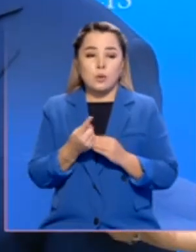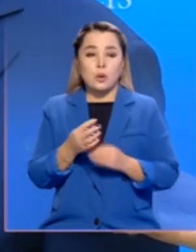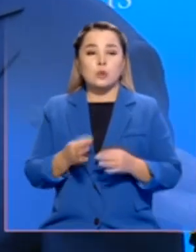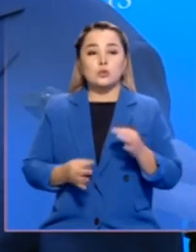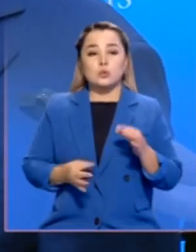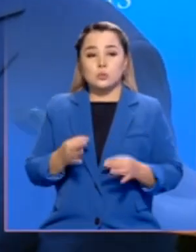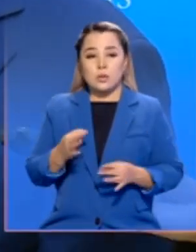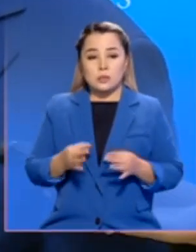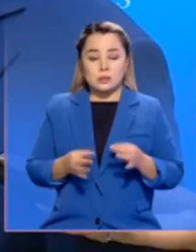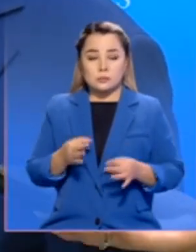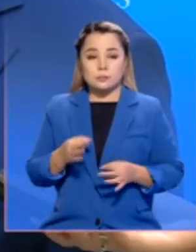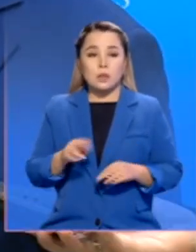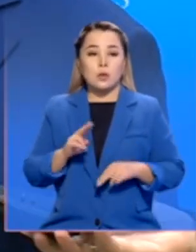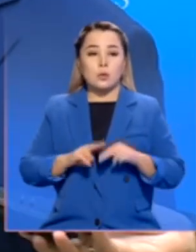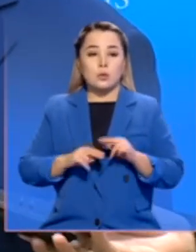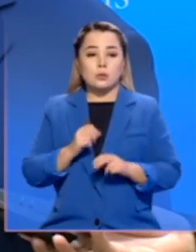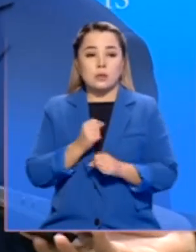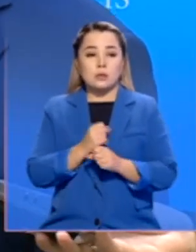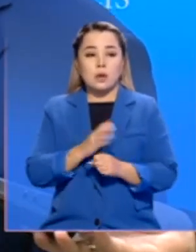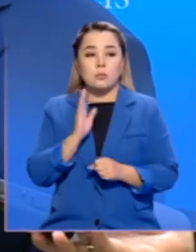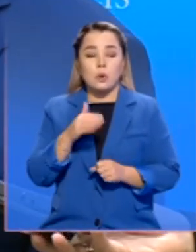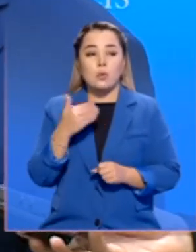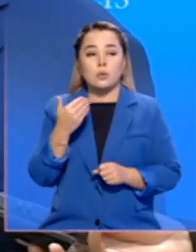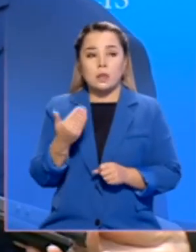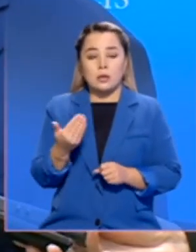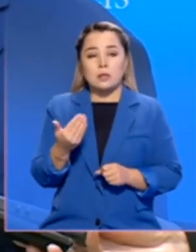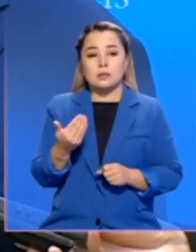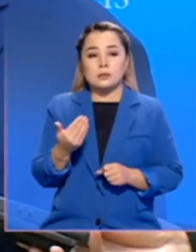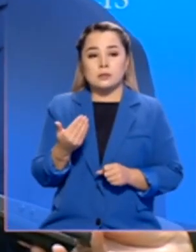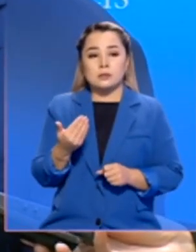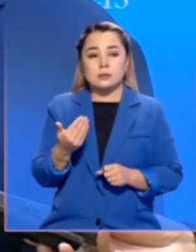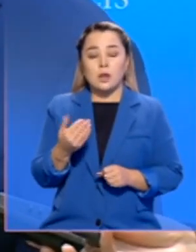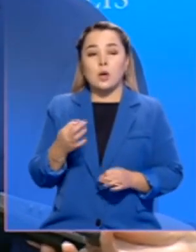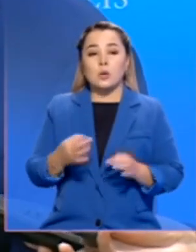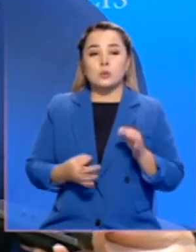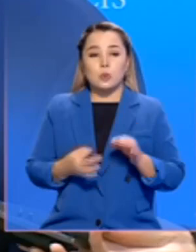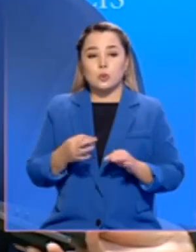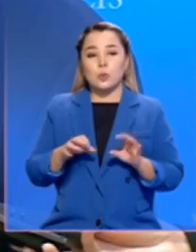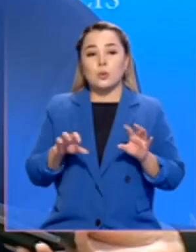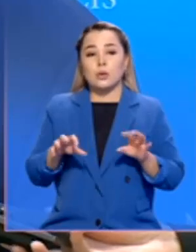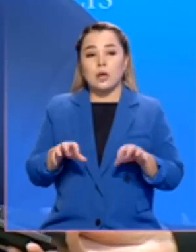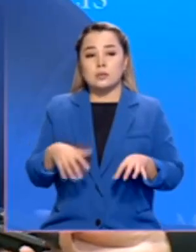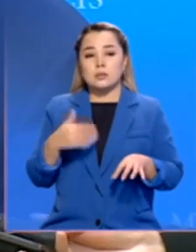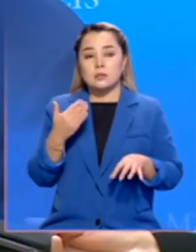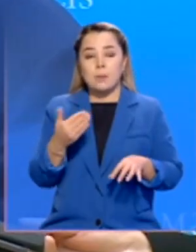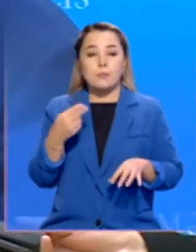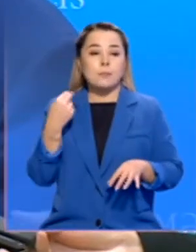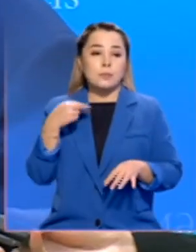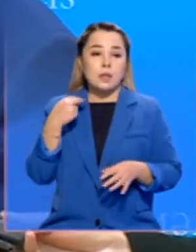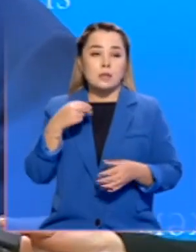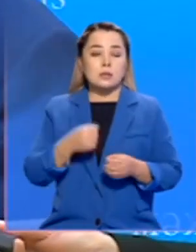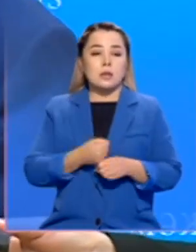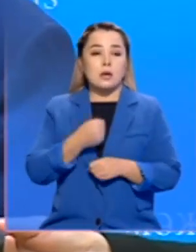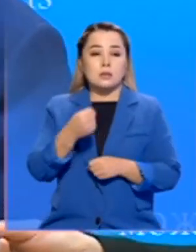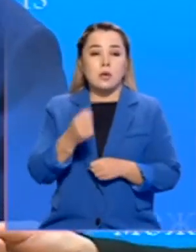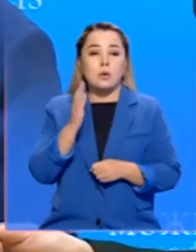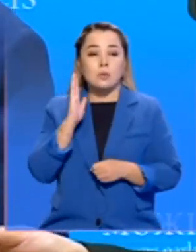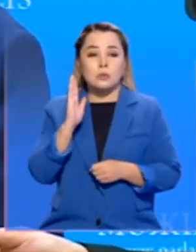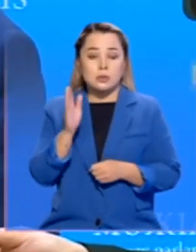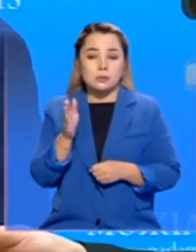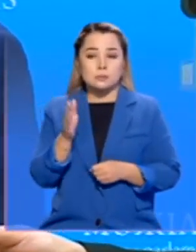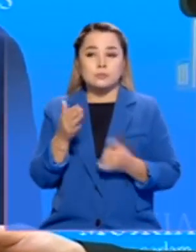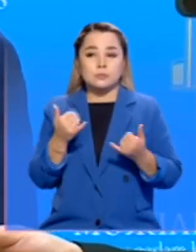судьядан құрылады. Оның соттың төрағасын президент тағайындайды.